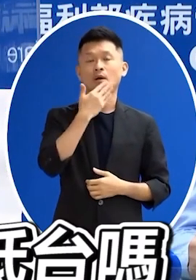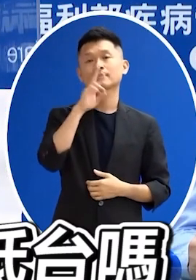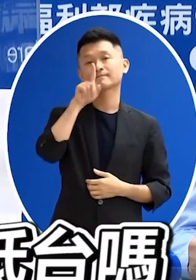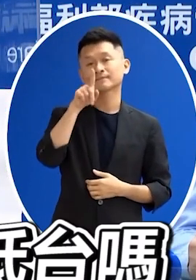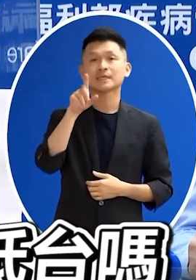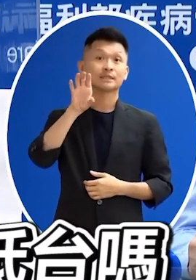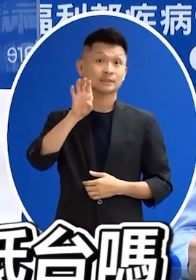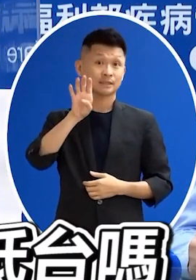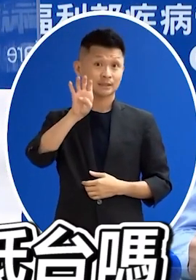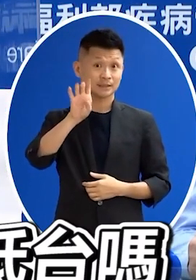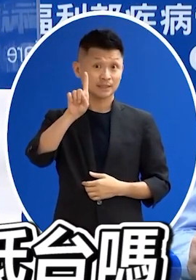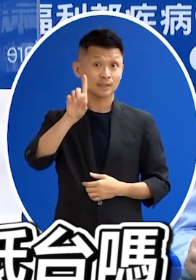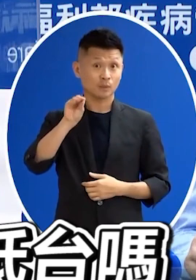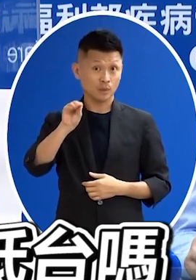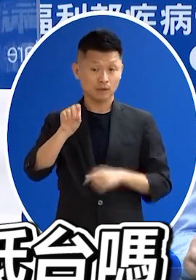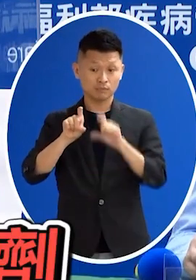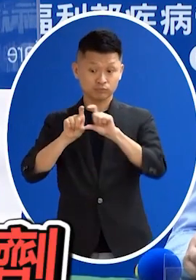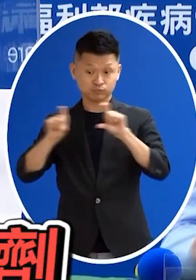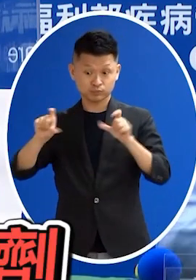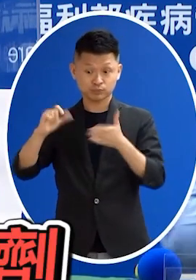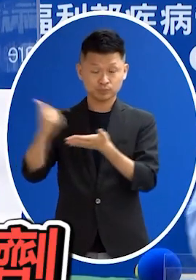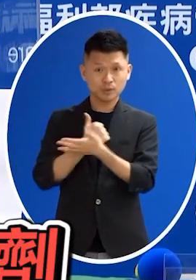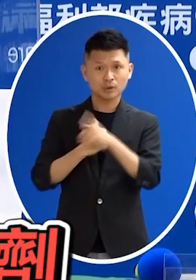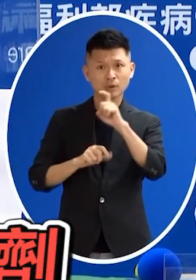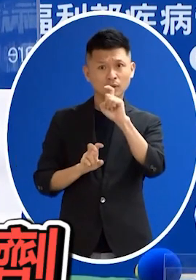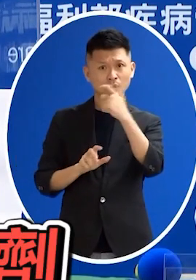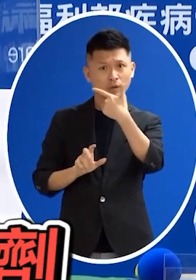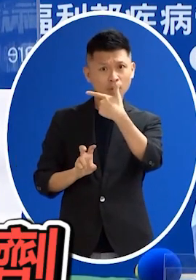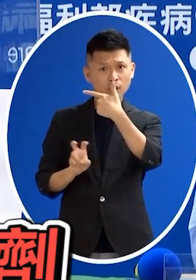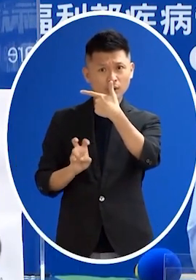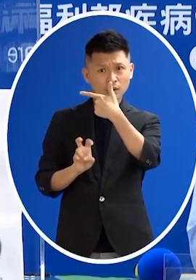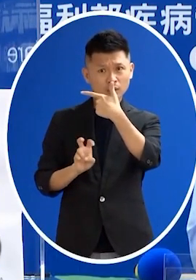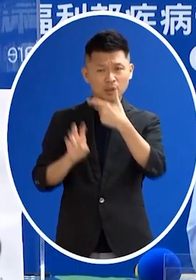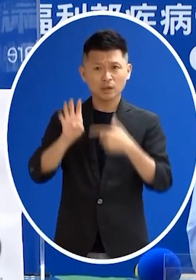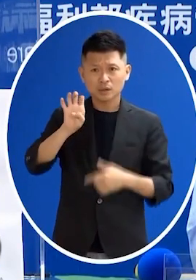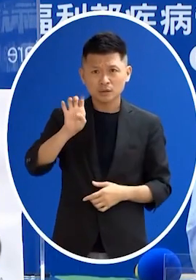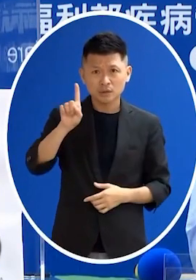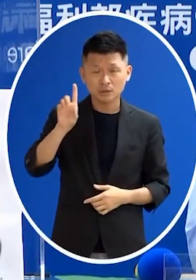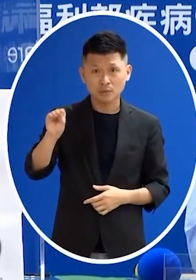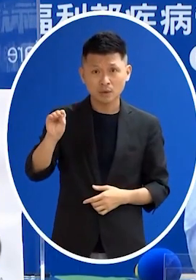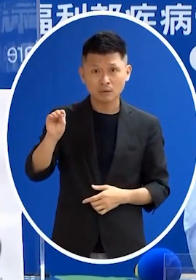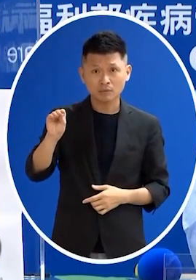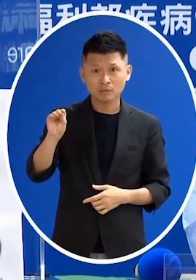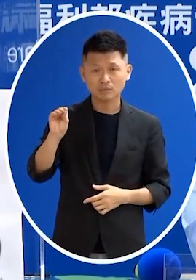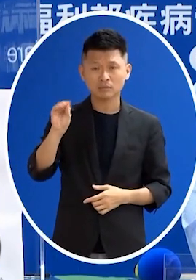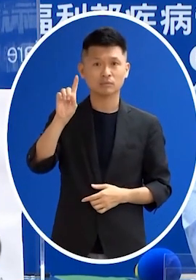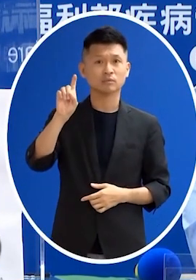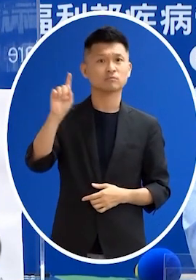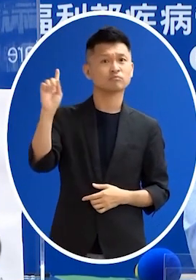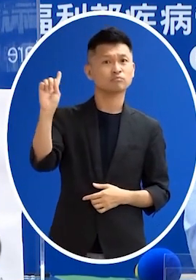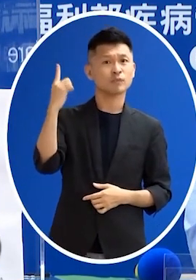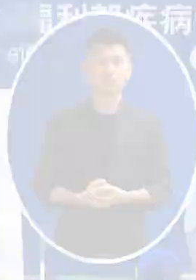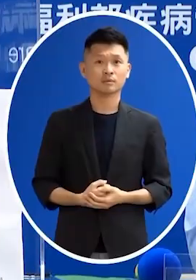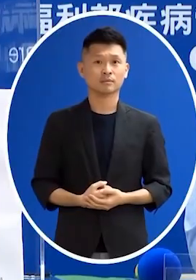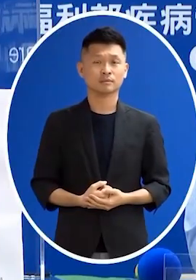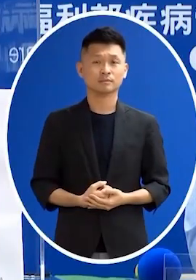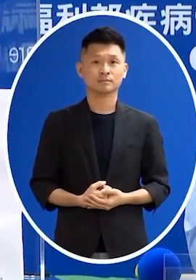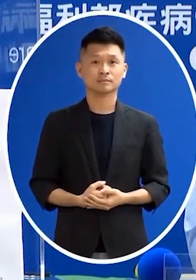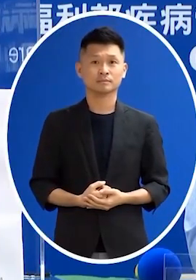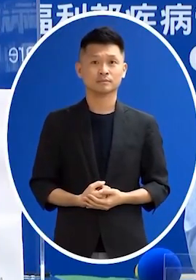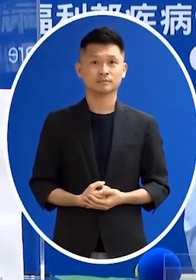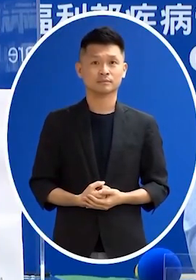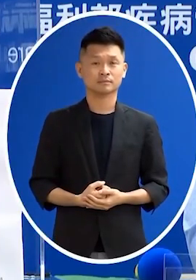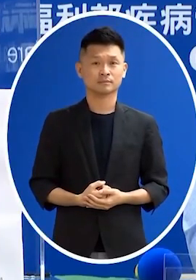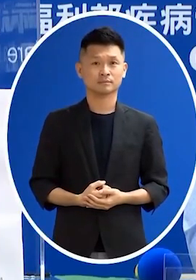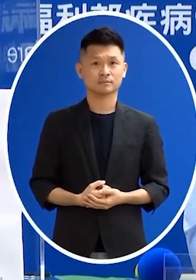41万剂有机会在20号抵台吗？ 为什么你有41万剂这样的、概念？那个大